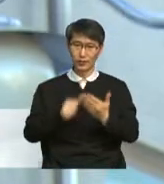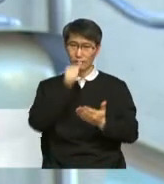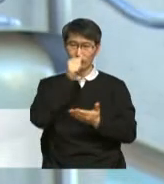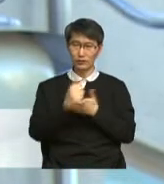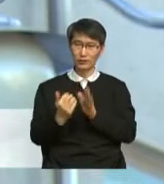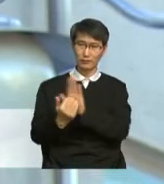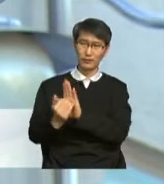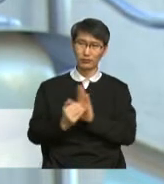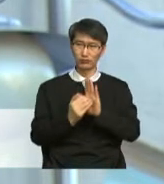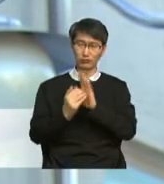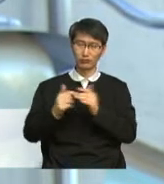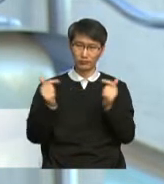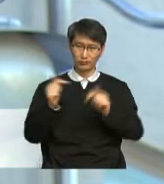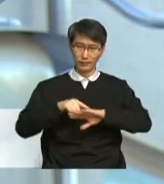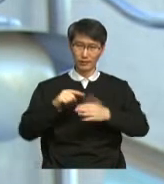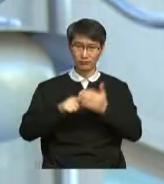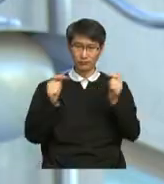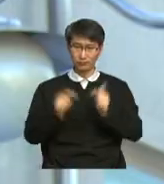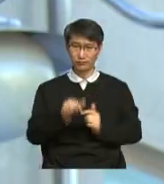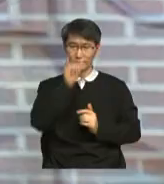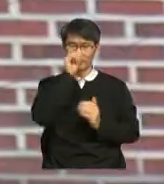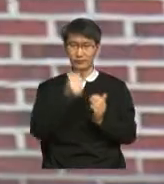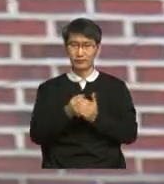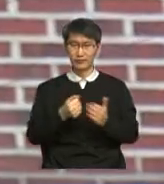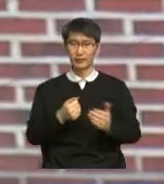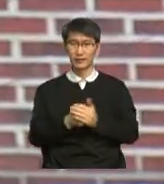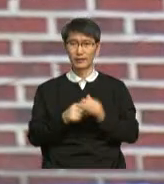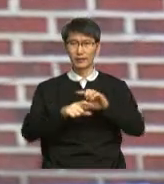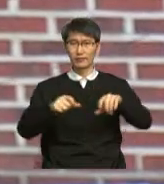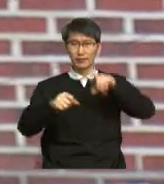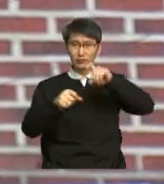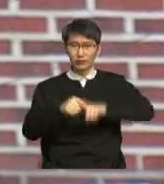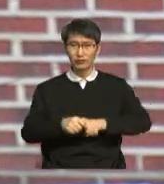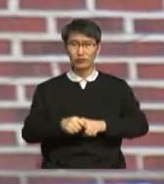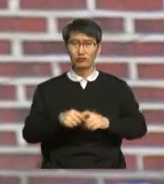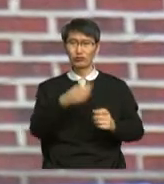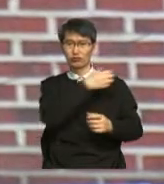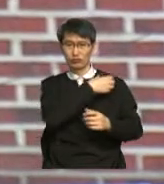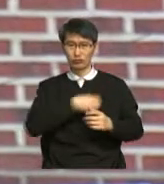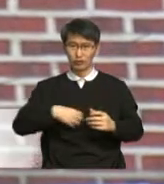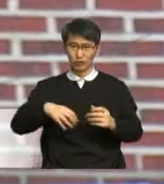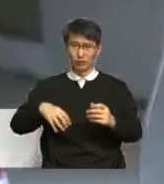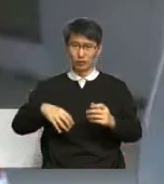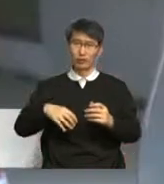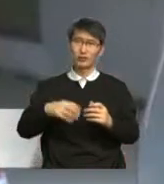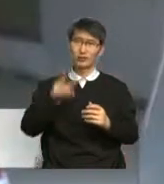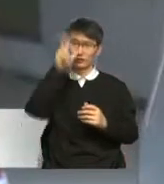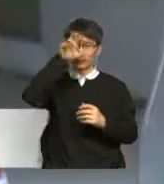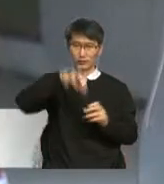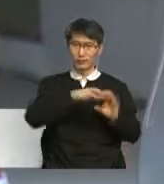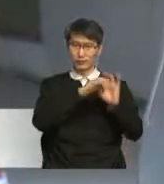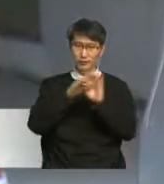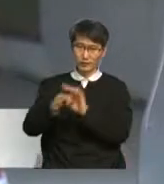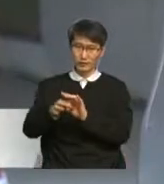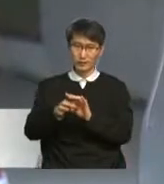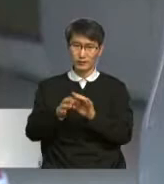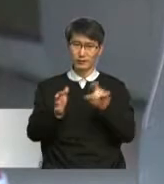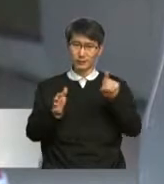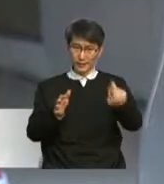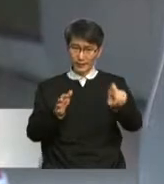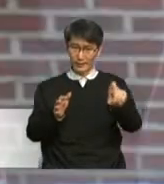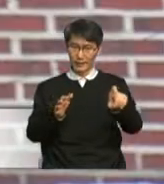범죄 심리를 위축시키는 효과가 있기 때문입니다. 일반적으로 구청 상황실을 거쳐 관할 경찰서로 연결되는